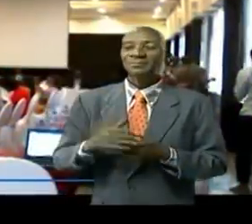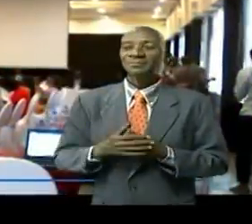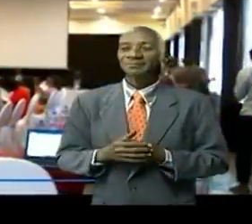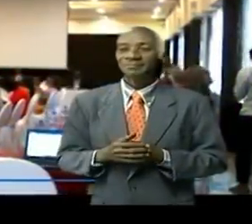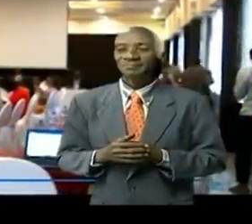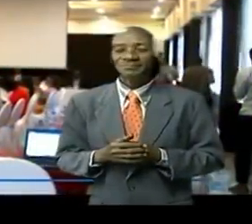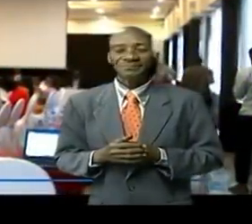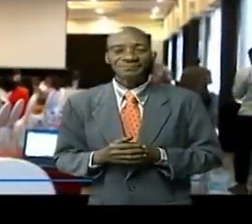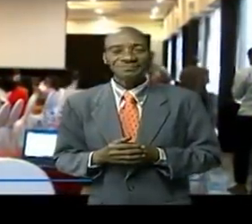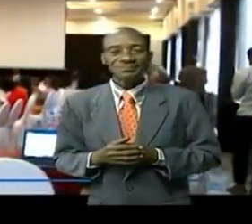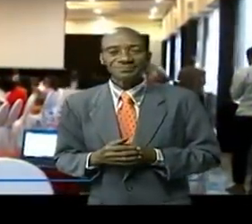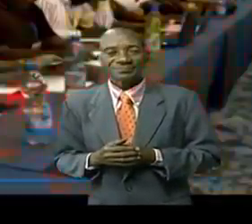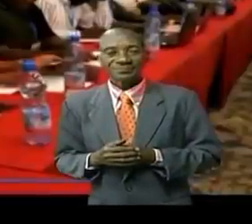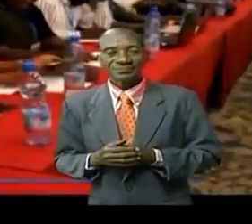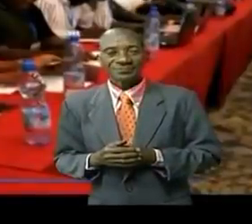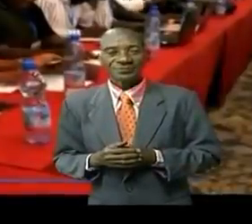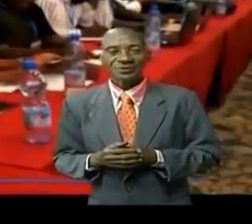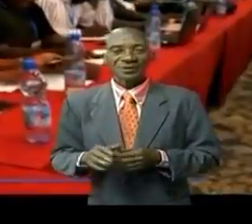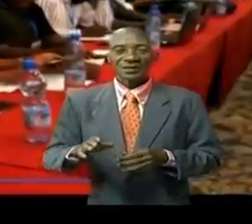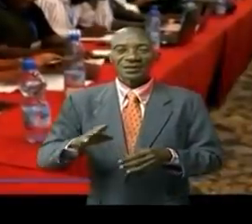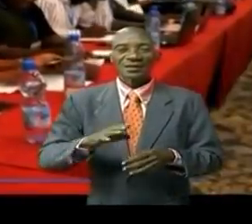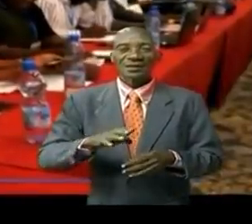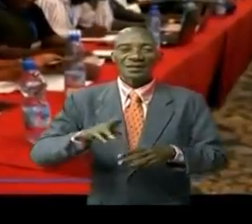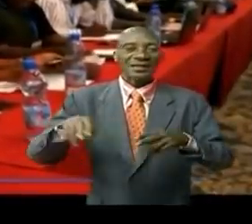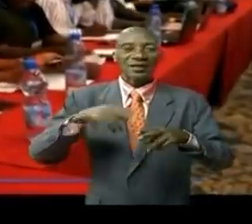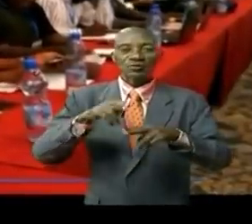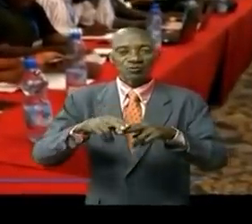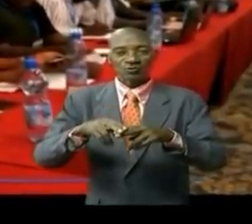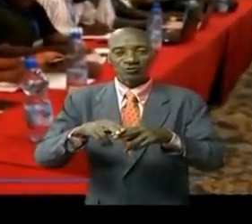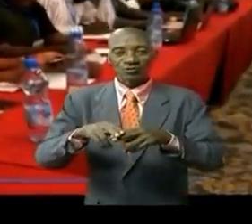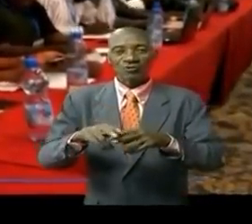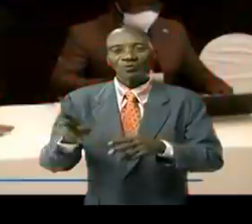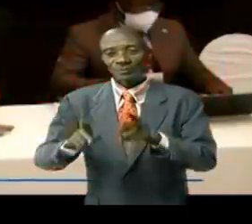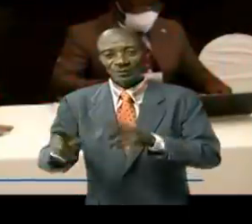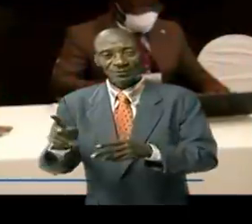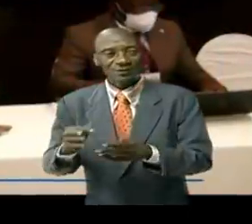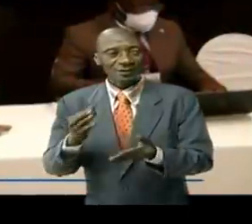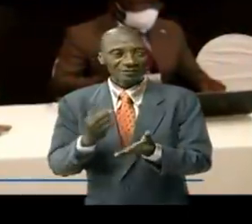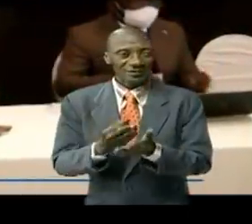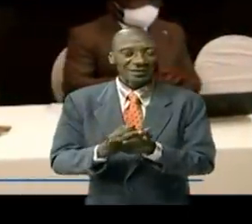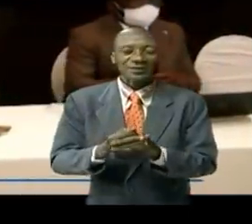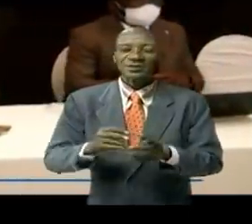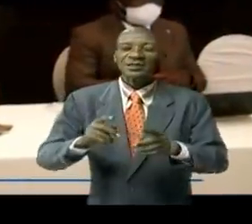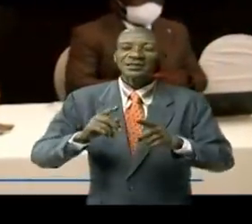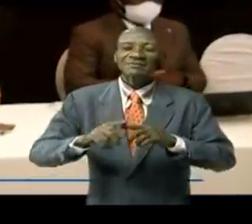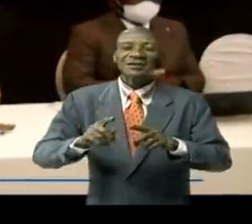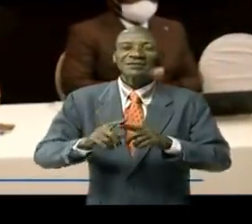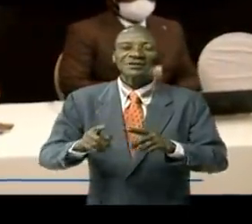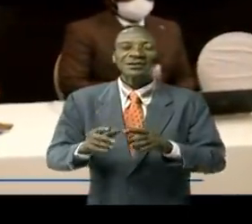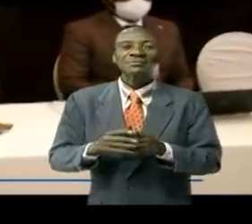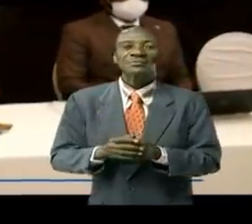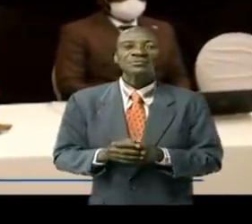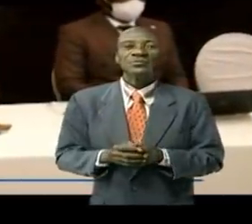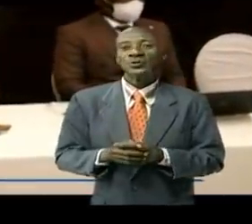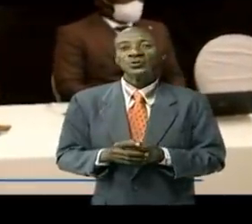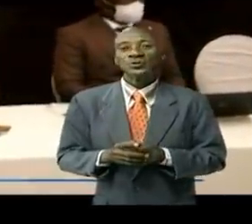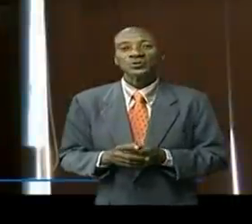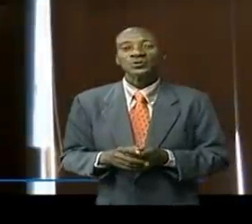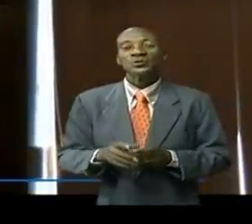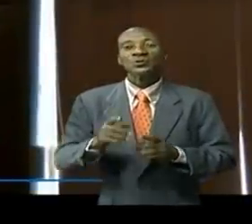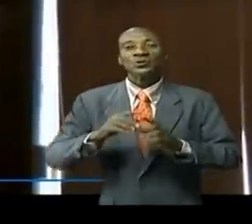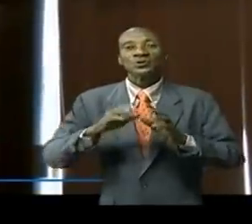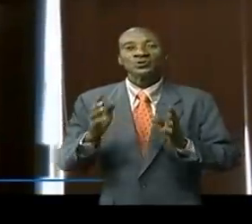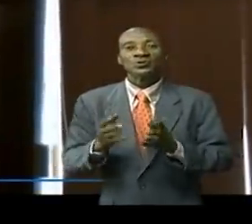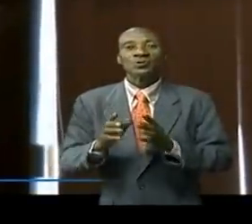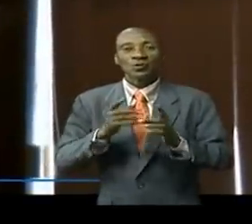Partenariat pour le peuple, la nature et le climat, c'est le projet qui vient de lancer l'initiative pour les droits et les ressources RRI,